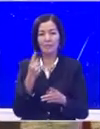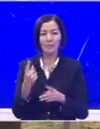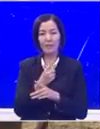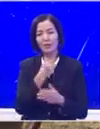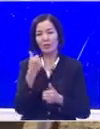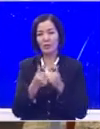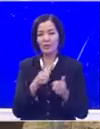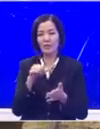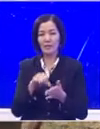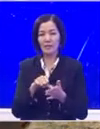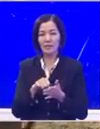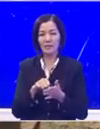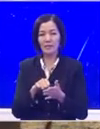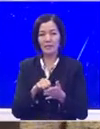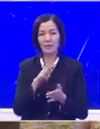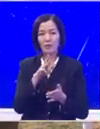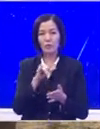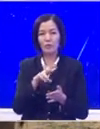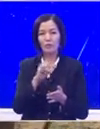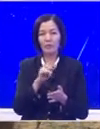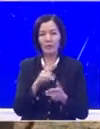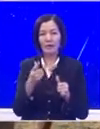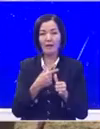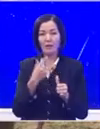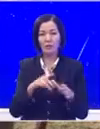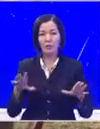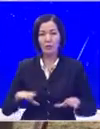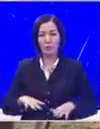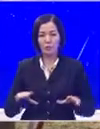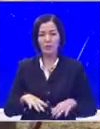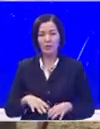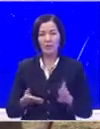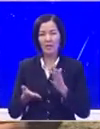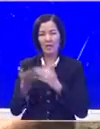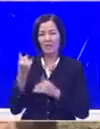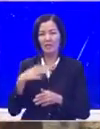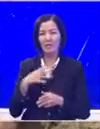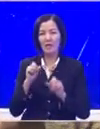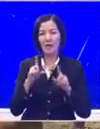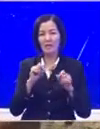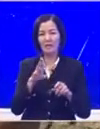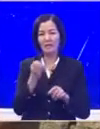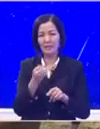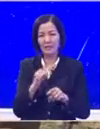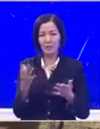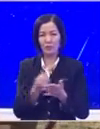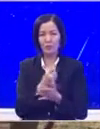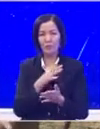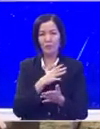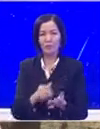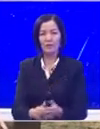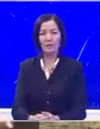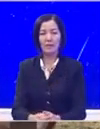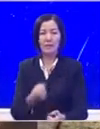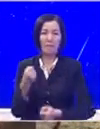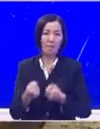ұтып отыр. Тұмар деген. Кезінде Астанада алтын тұлпарды ұтқан, алтын тайды ұтқан. Алтын тайды осы тұмар деген ұтқан Астанада. Мәшін